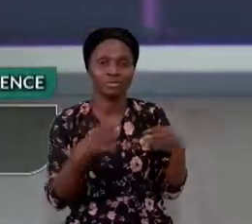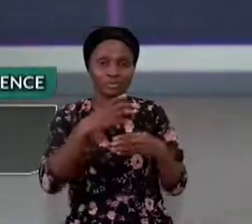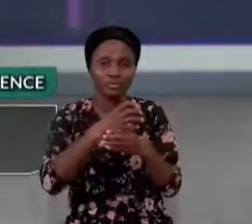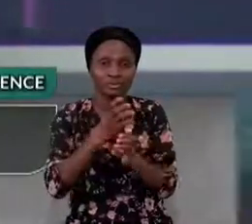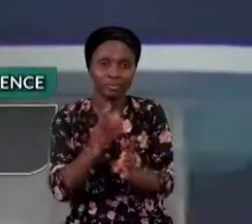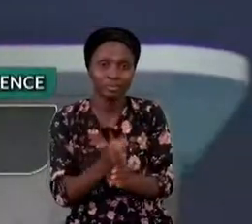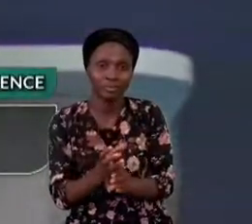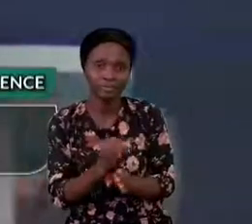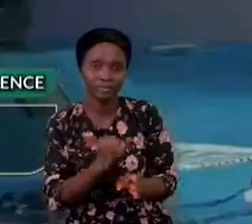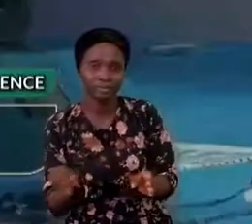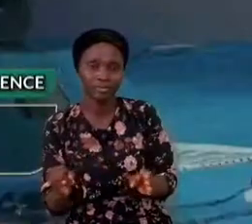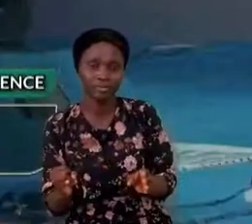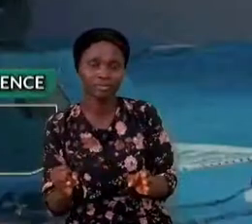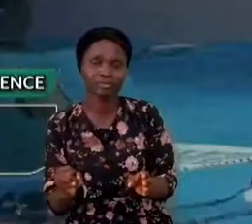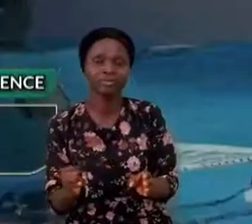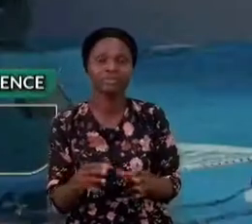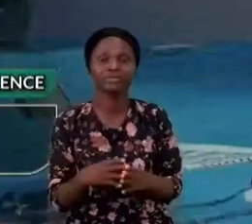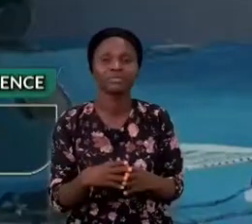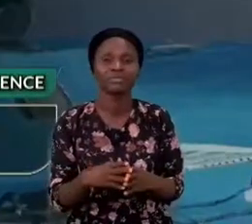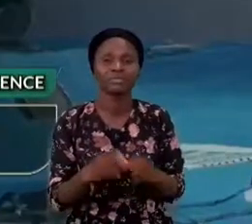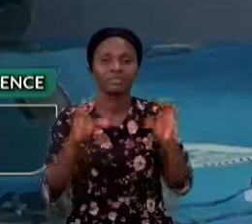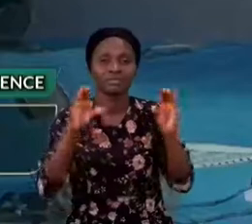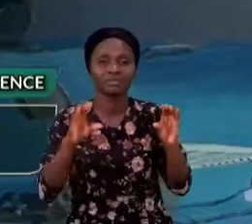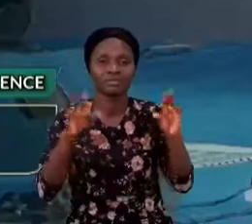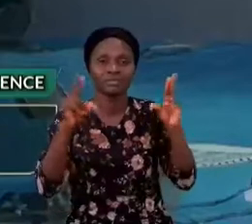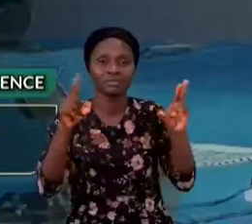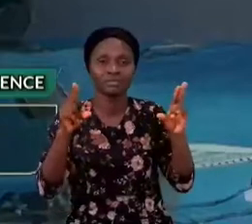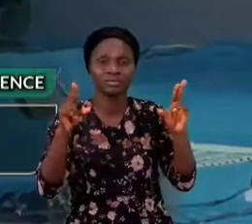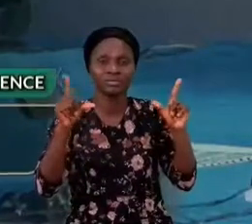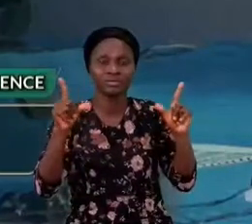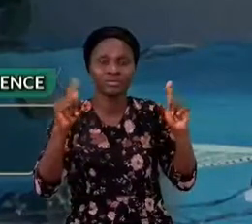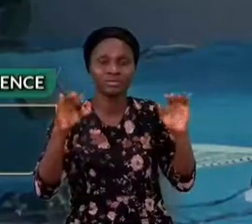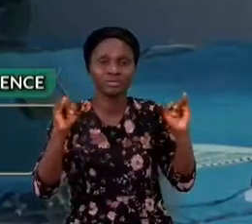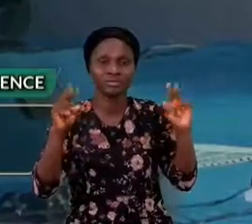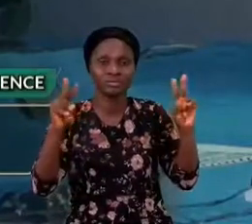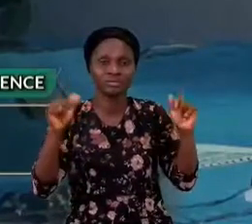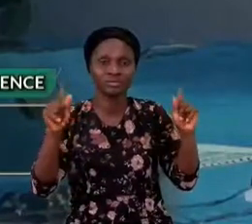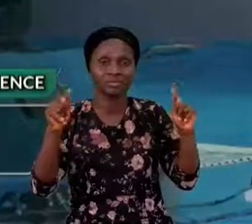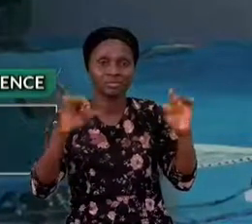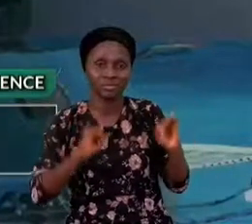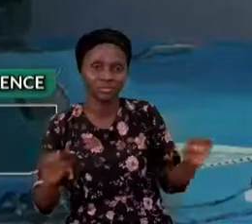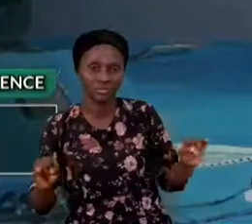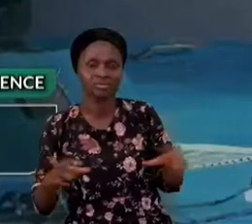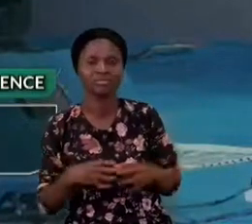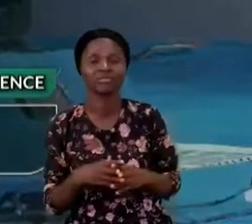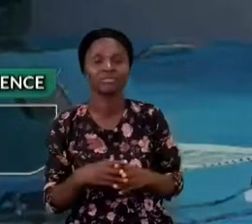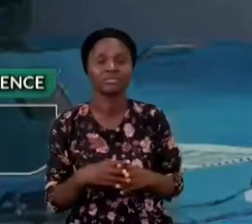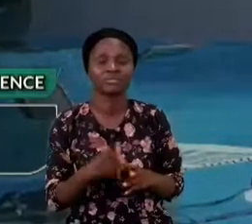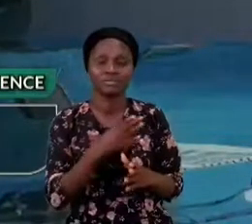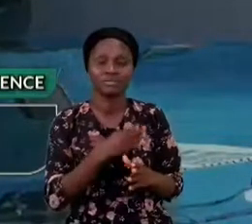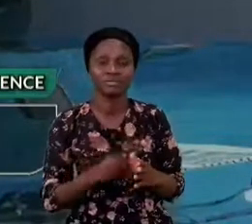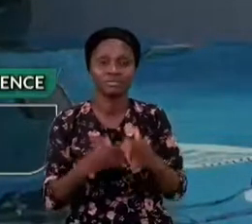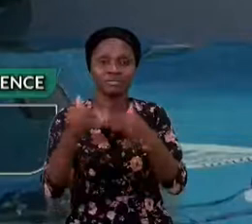C'est ce que nous faisons. Comme nous sommes maintenant jeunes adultes, je vais travailler sur ça, je vais créer, je